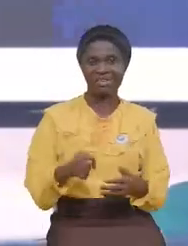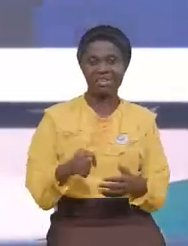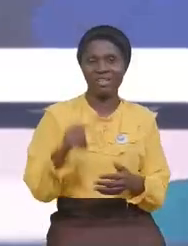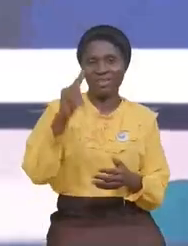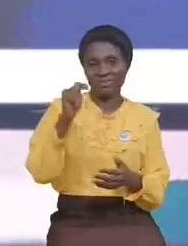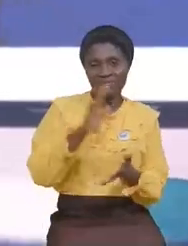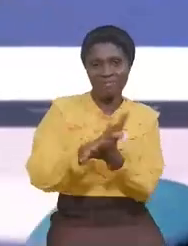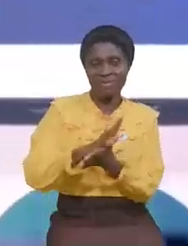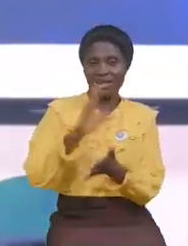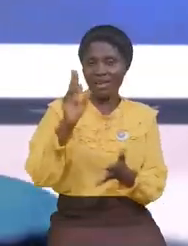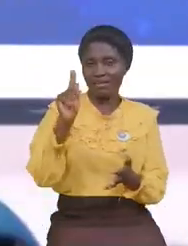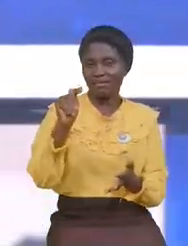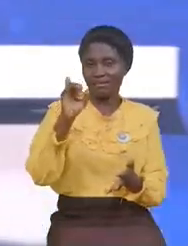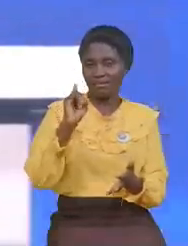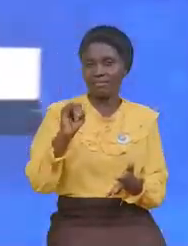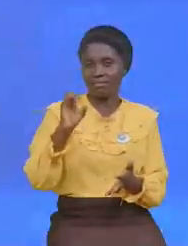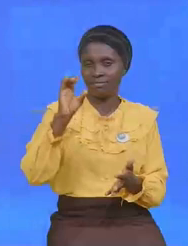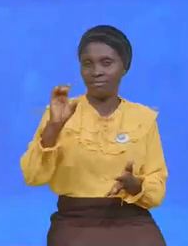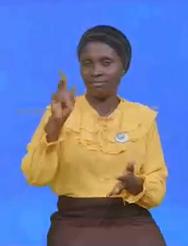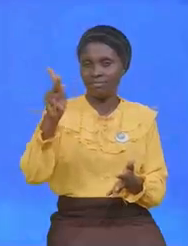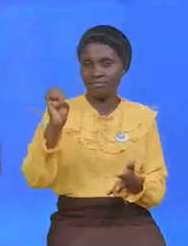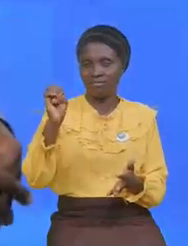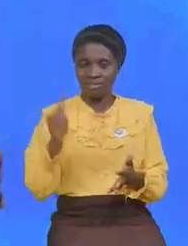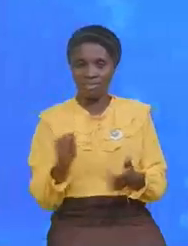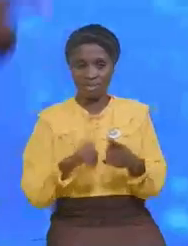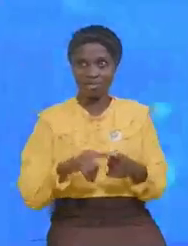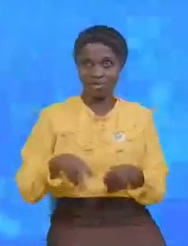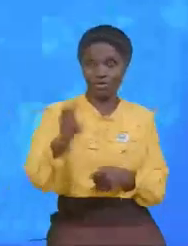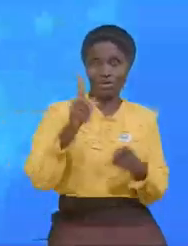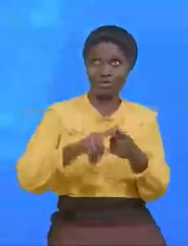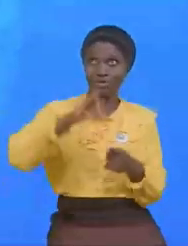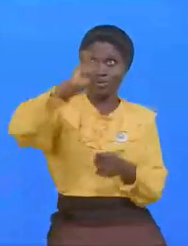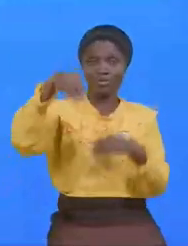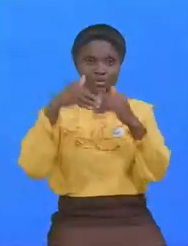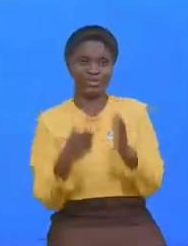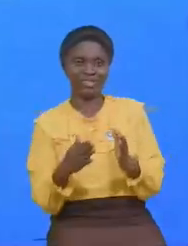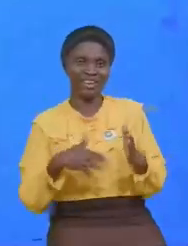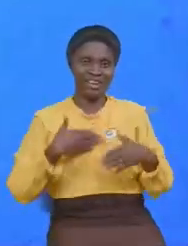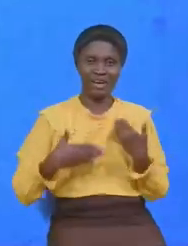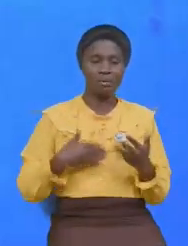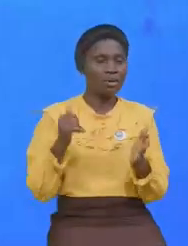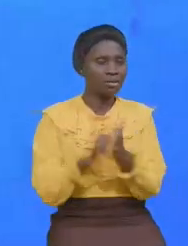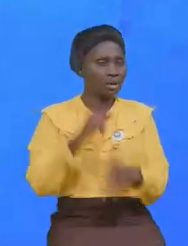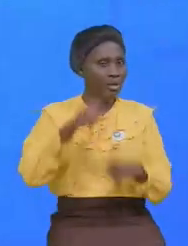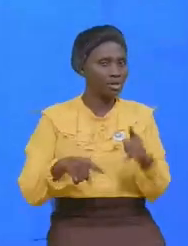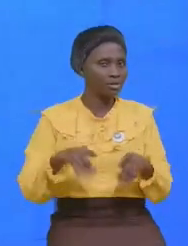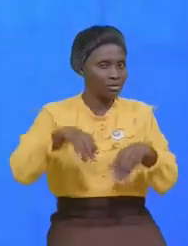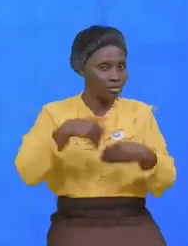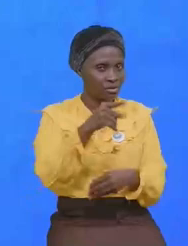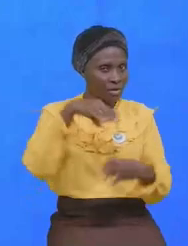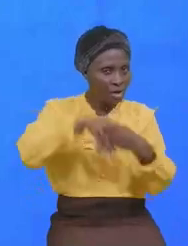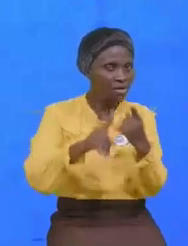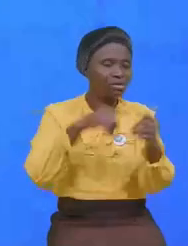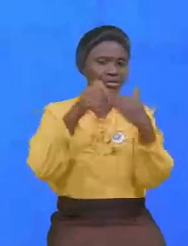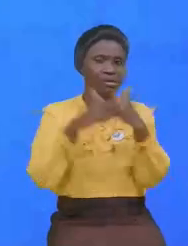billet d'avion, et puis aller à Jérusalem ne te donne pas l'entrée, l'admission au ciel. Ce n'est pas